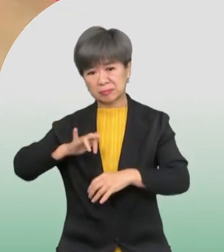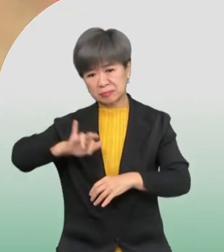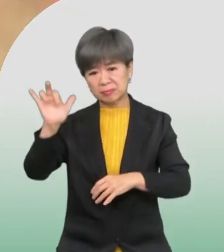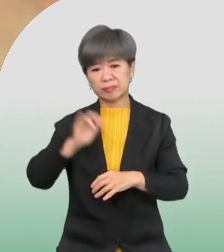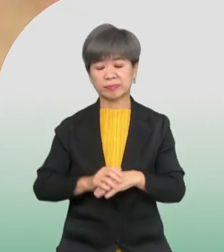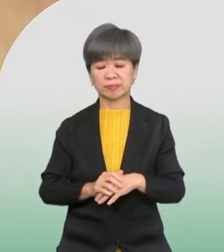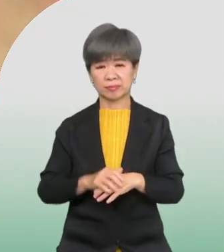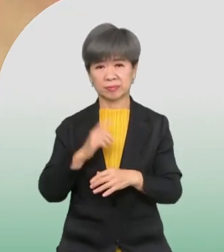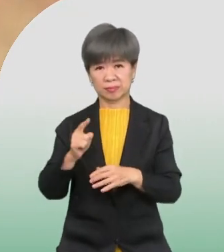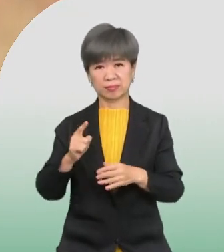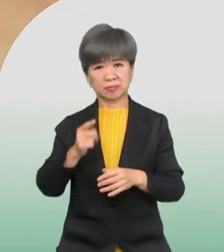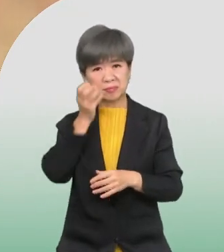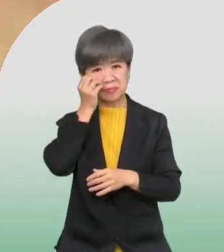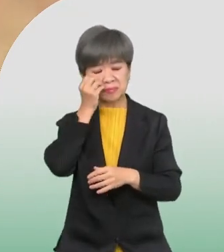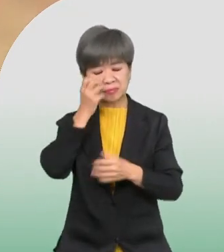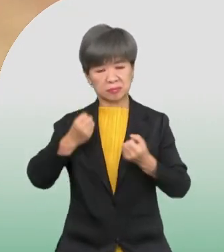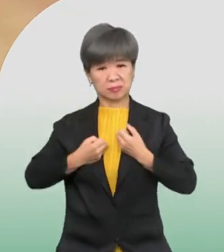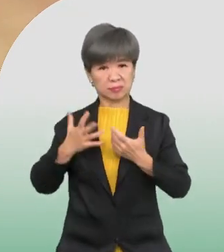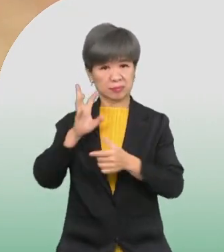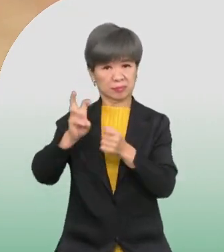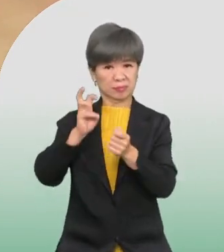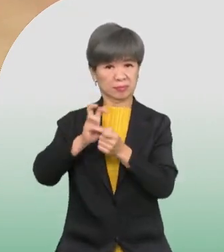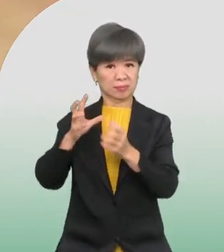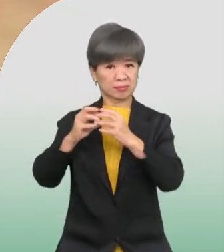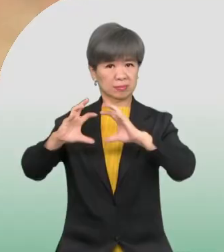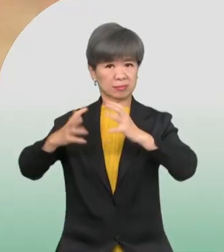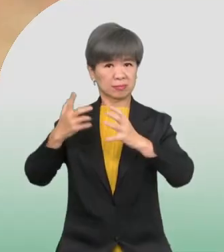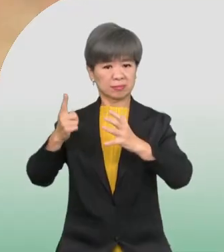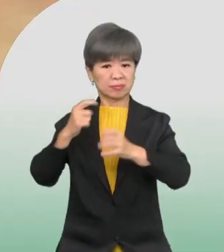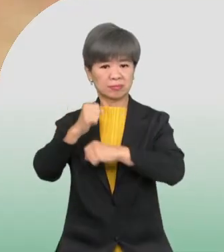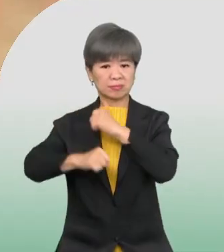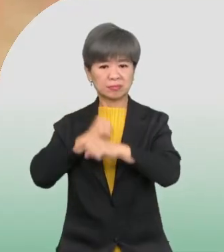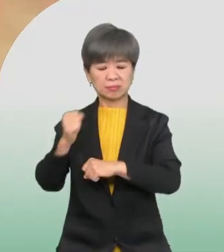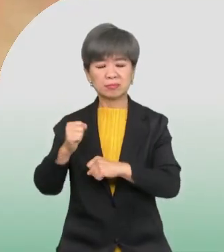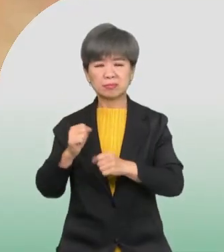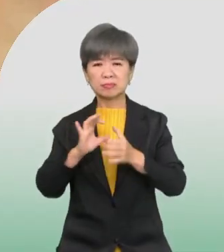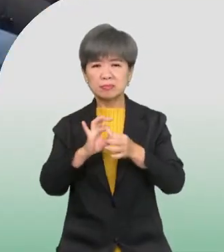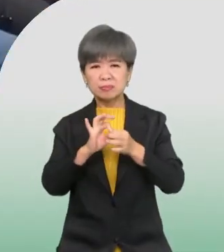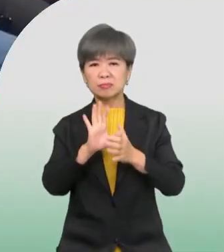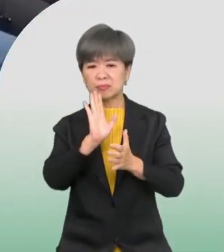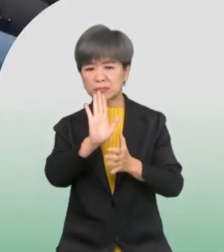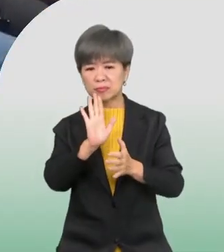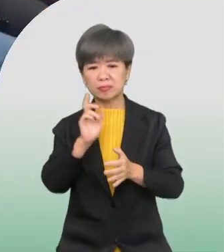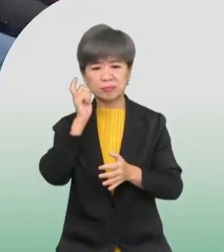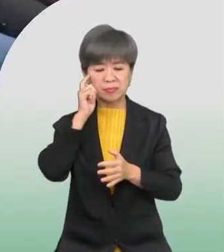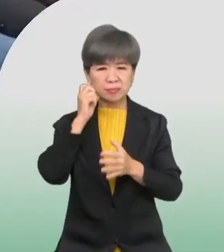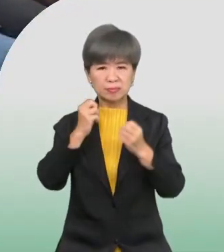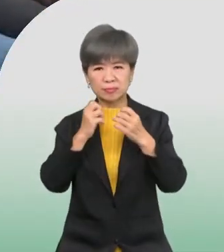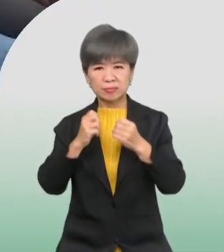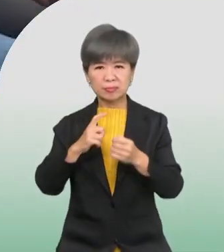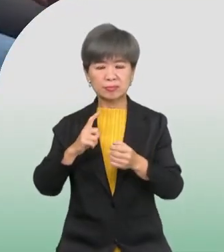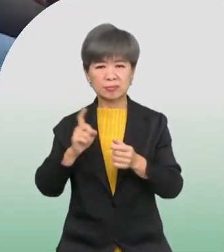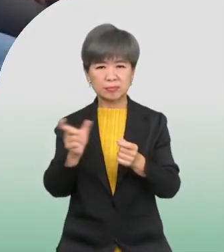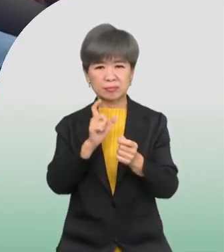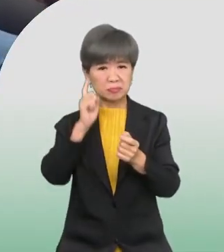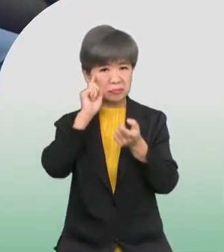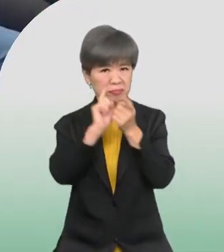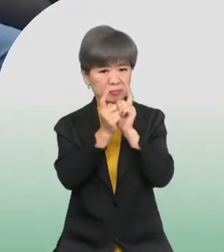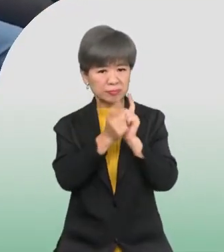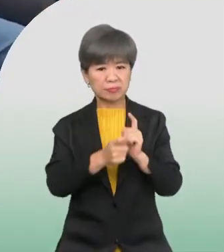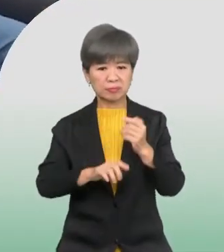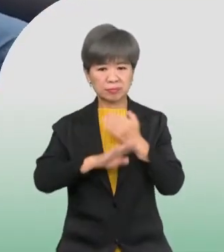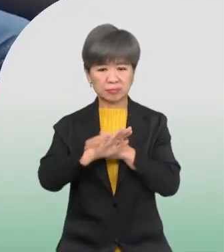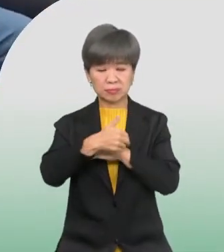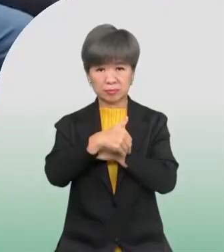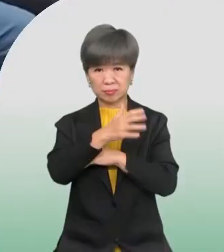佩鲁经过三十重年建筑法统的关山镇中国，随时同同事保持联络，讨论凤巢二六页运用应变，每同其他